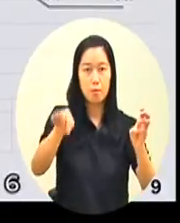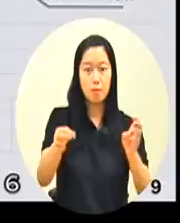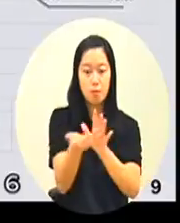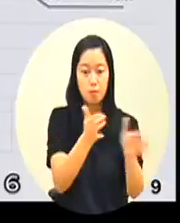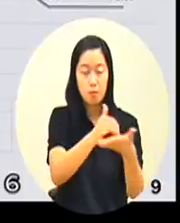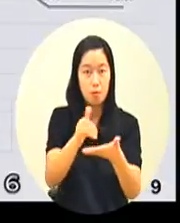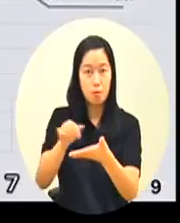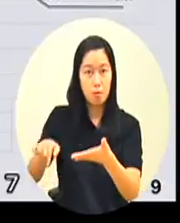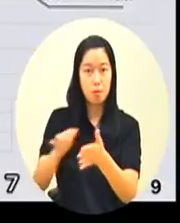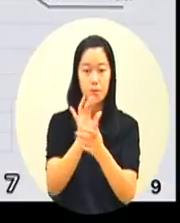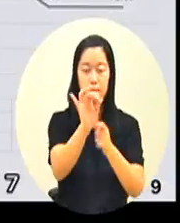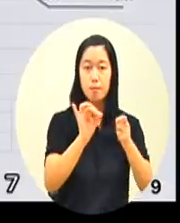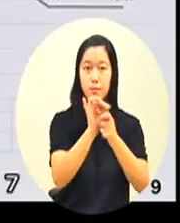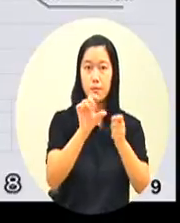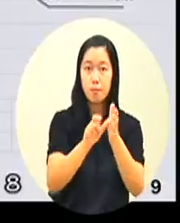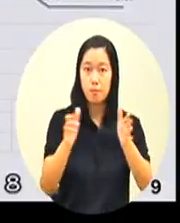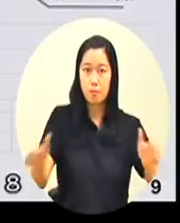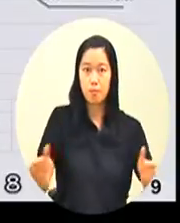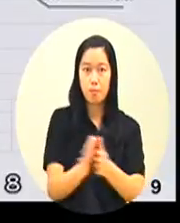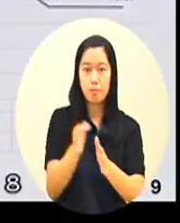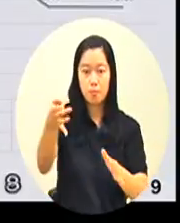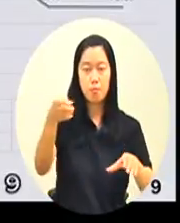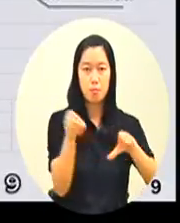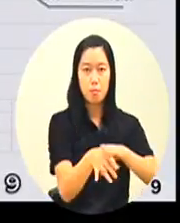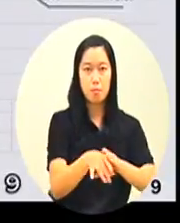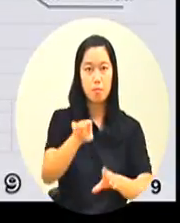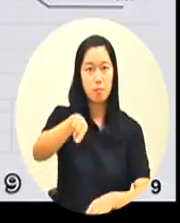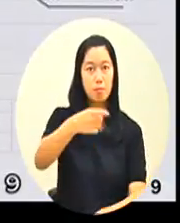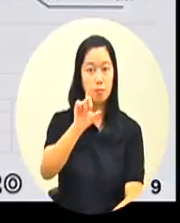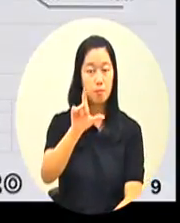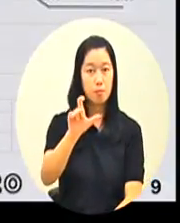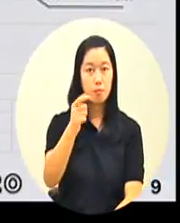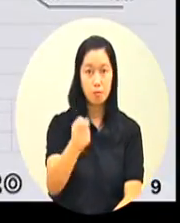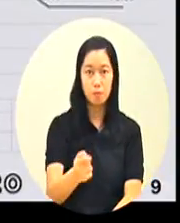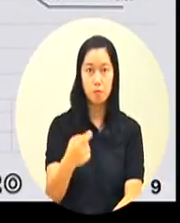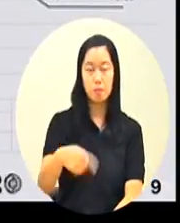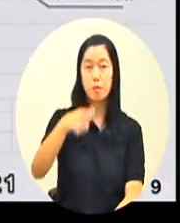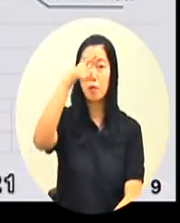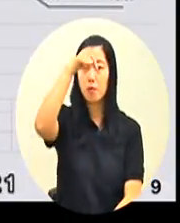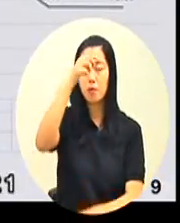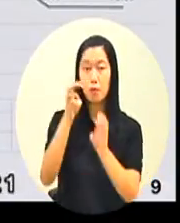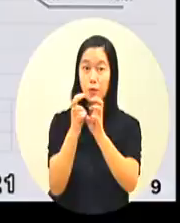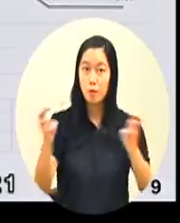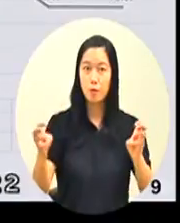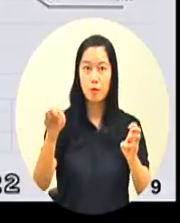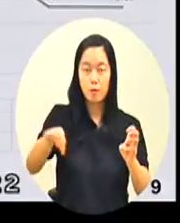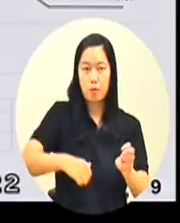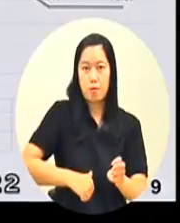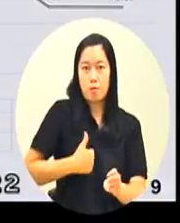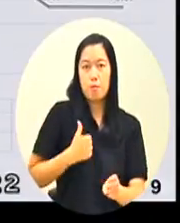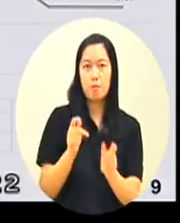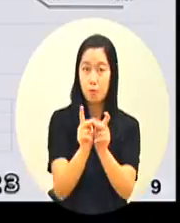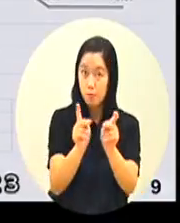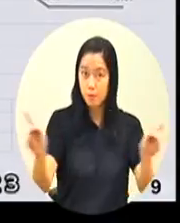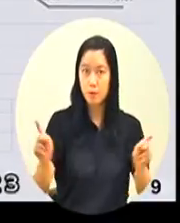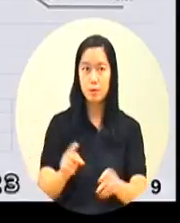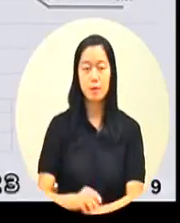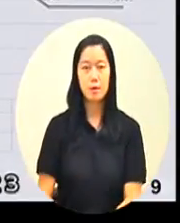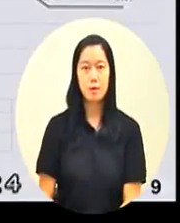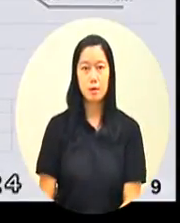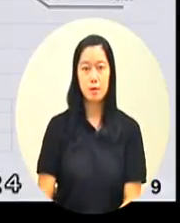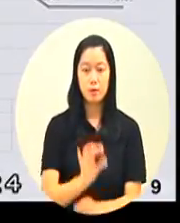像100年度我们预算是编列166亿，但是黄色这个部分是我们实际举债的部分